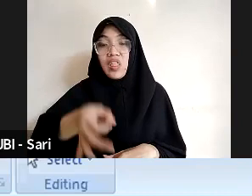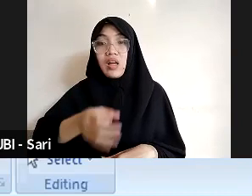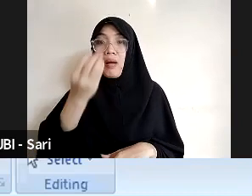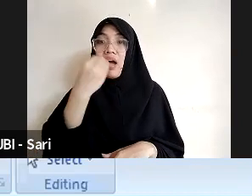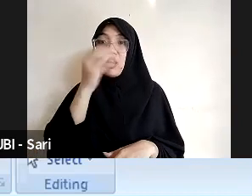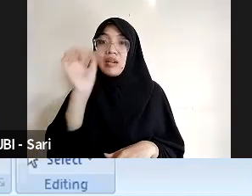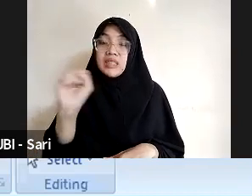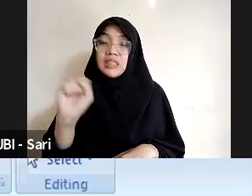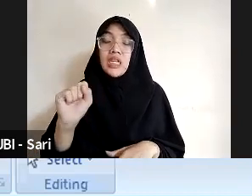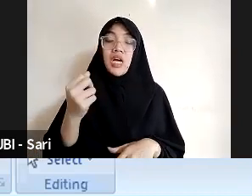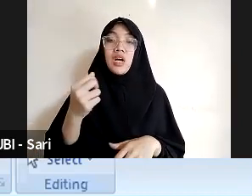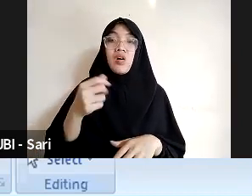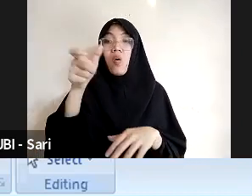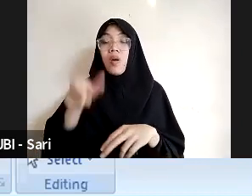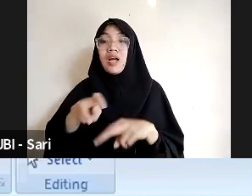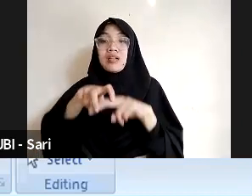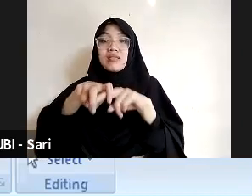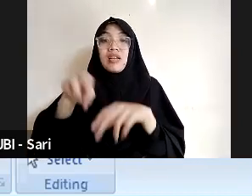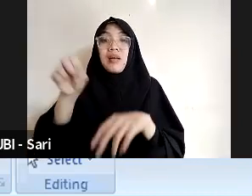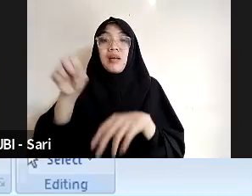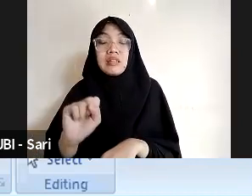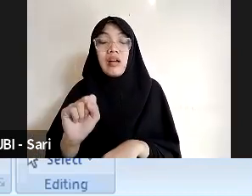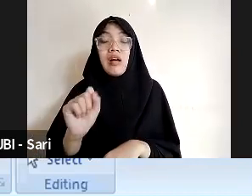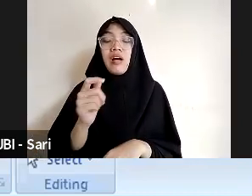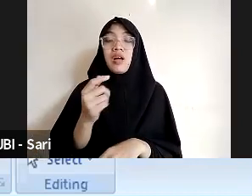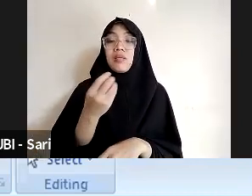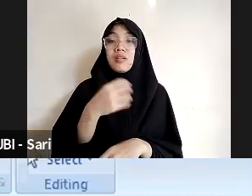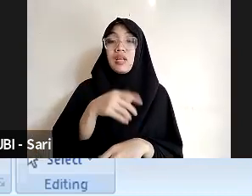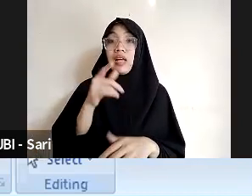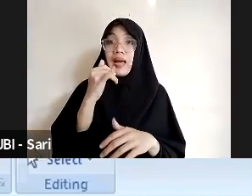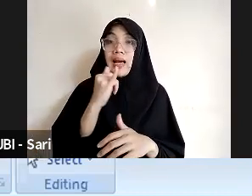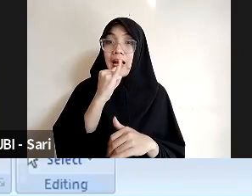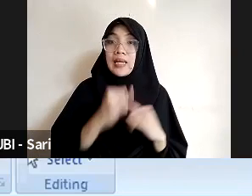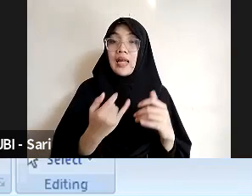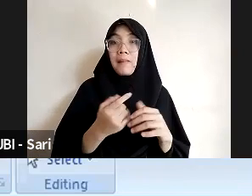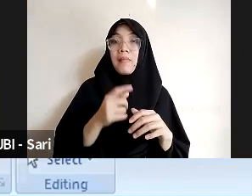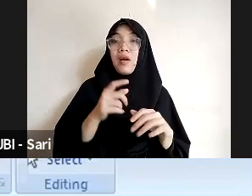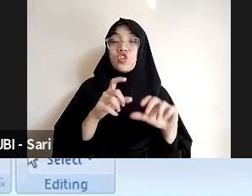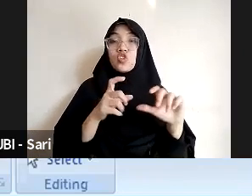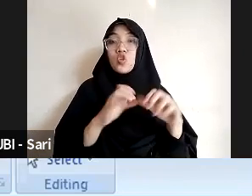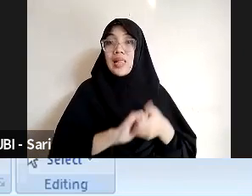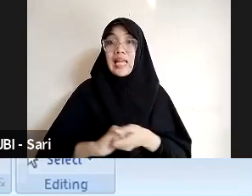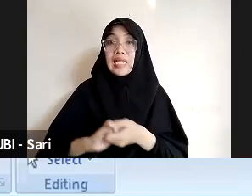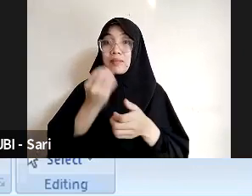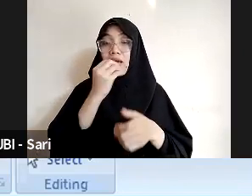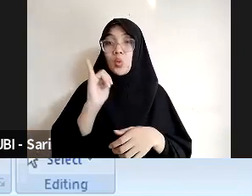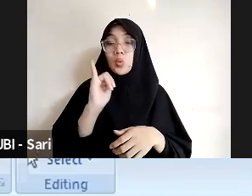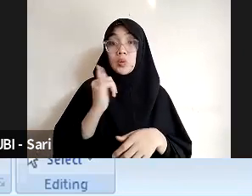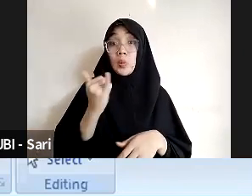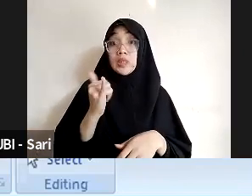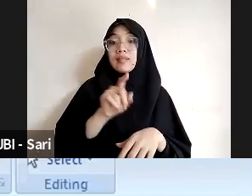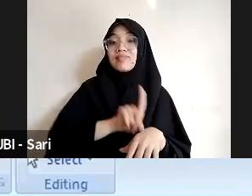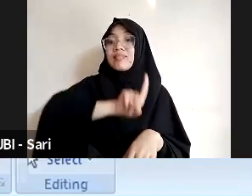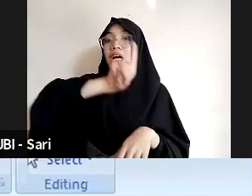tidak ada penumpang, tidak bisa makan, Solidaritas Pangan Jogja hadir untuk memberikan makanan untuk itu.